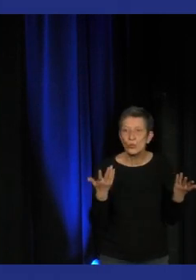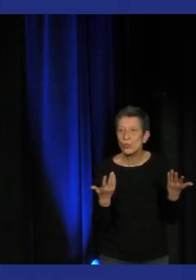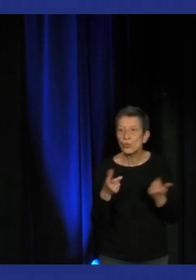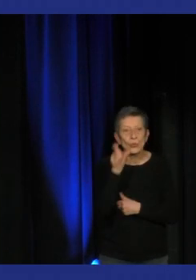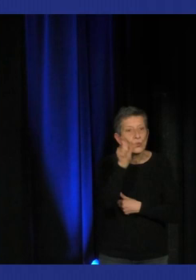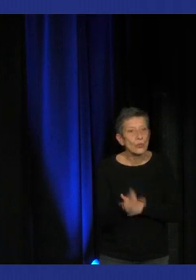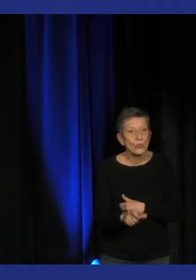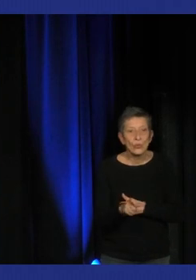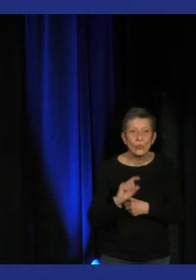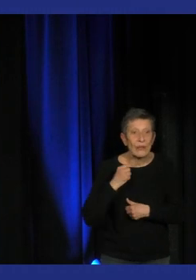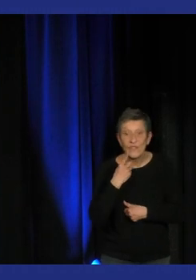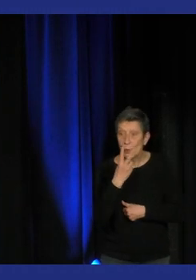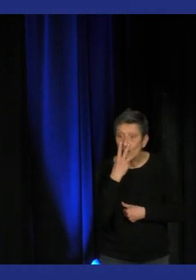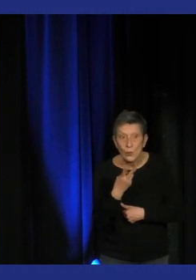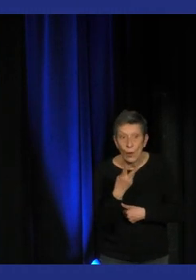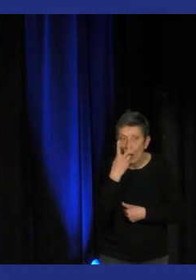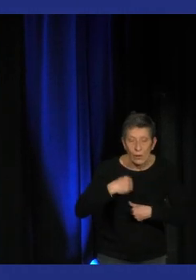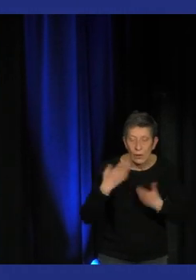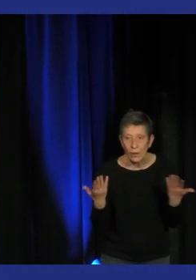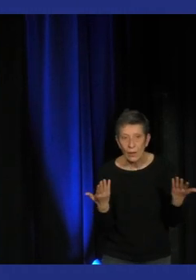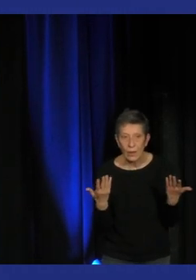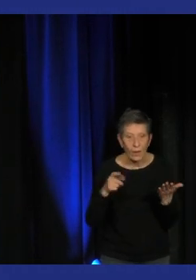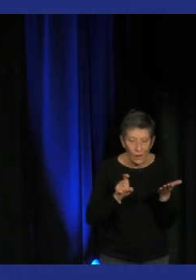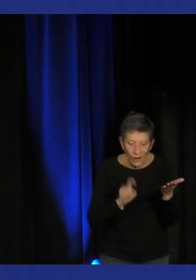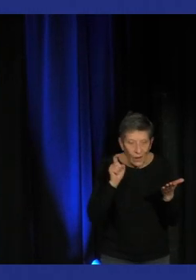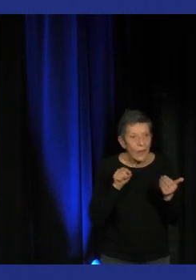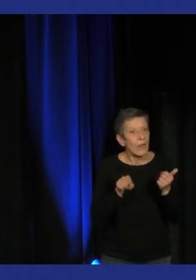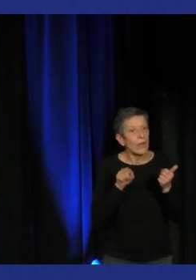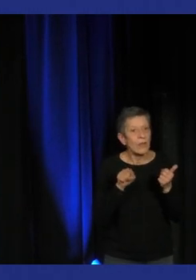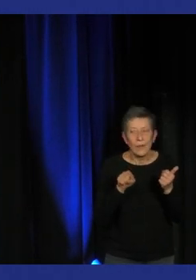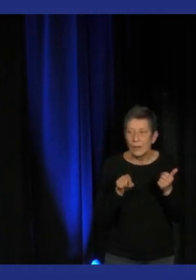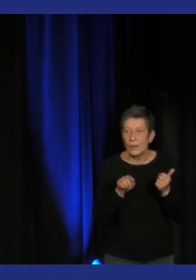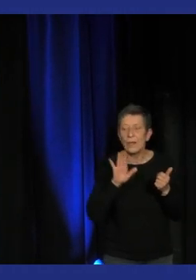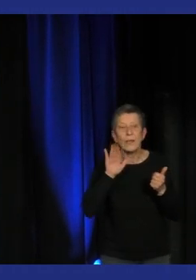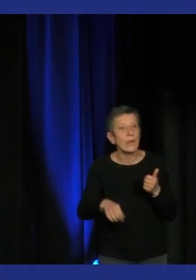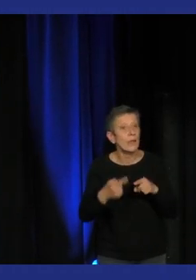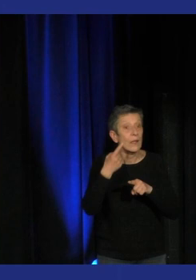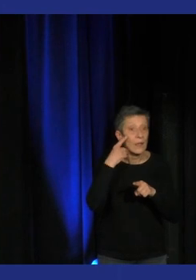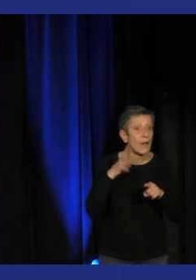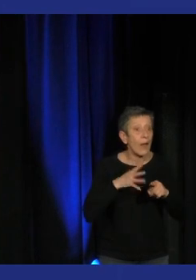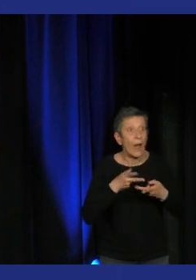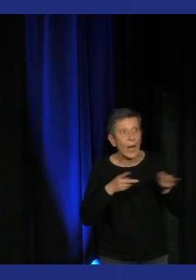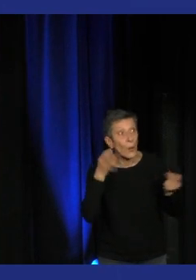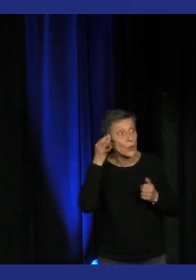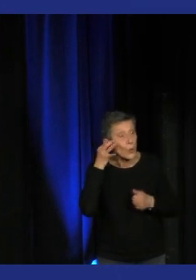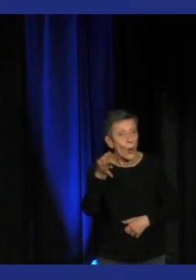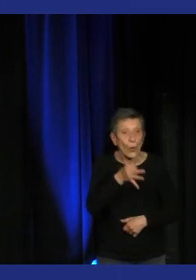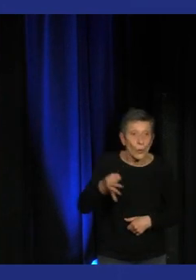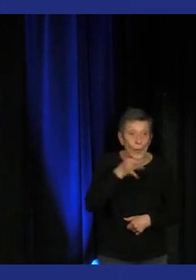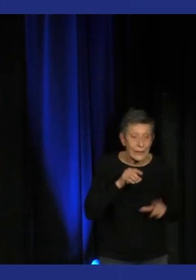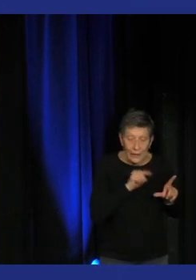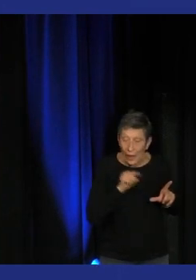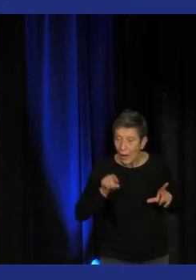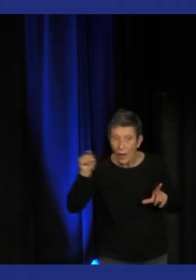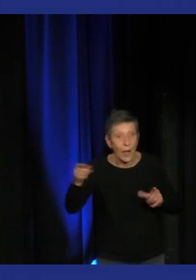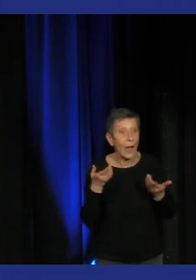êtes personne déficiente visuelle, sur vous, allez-vous rencontrer ou non des annonces sonores automatiques,